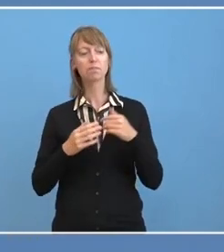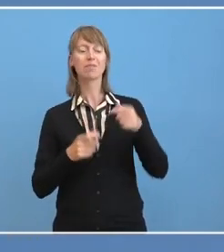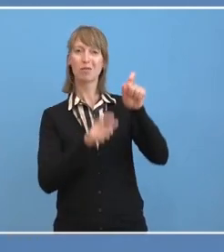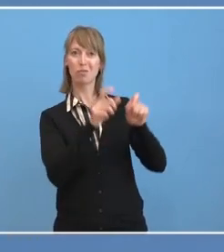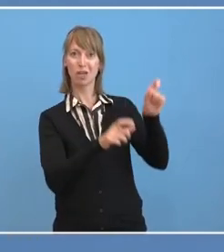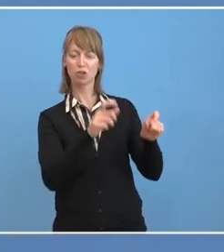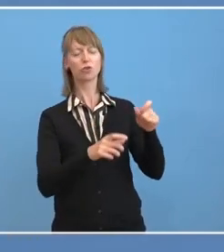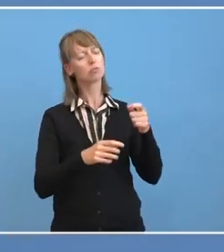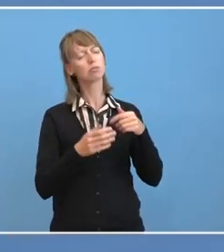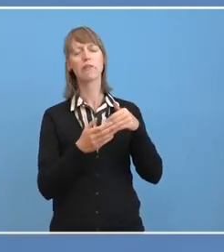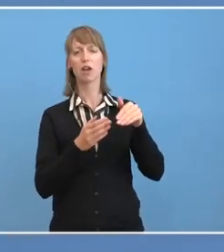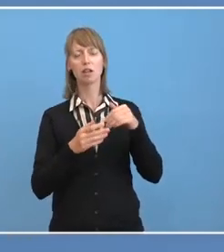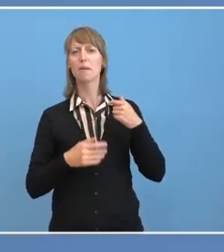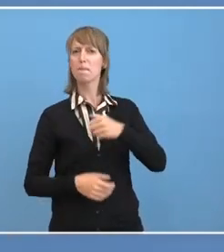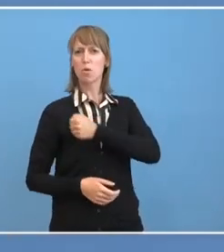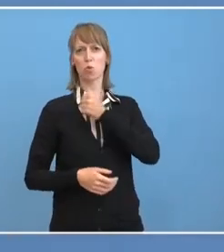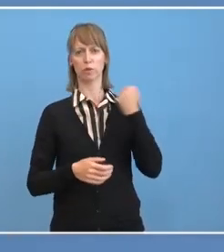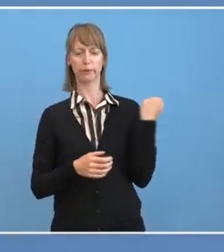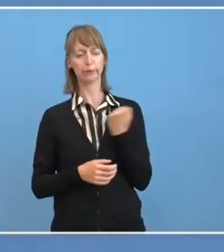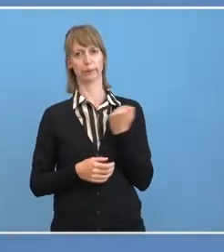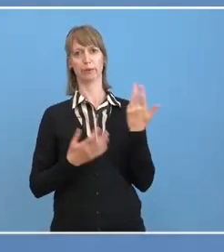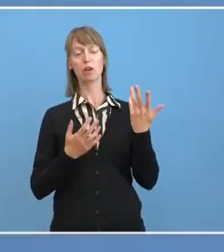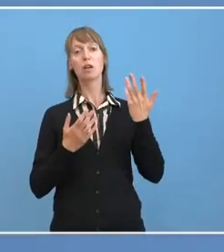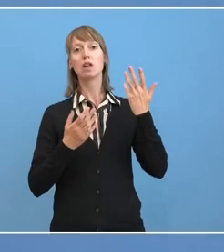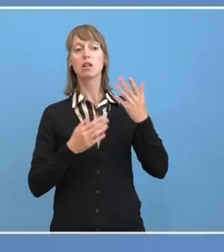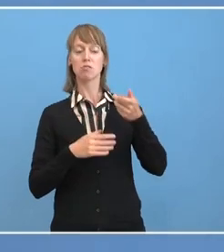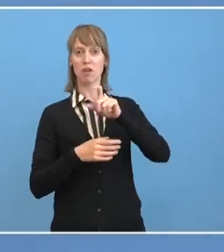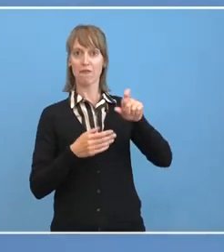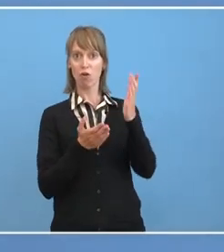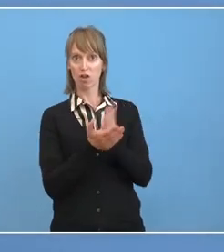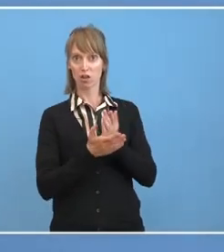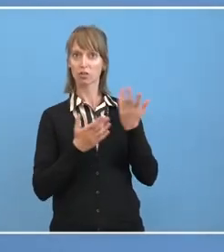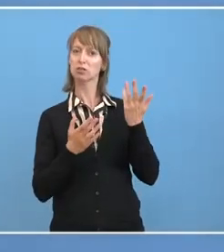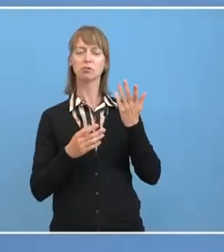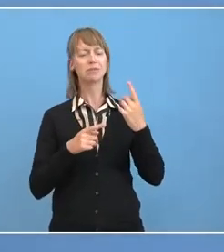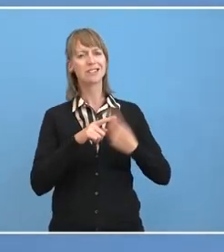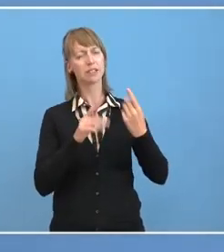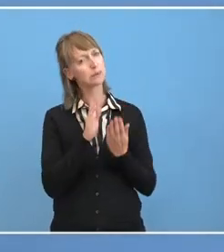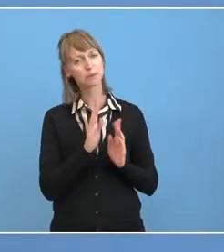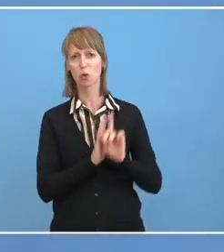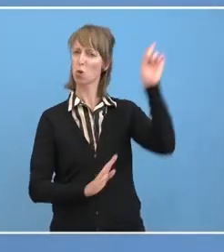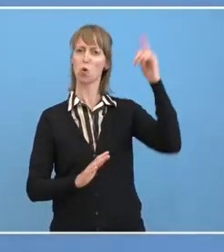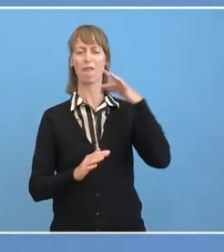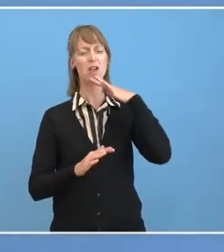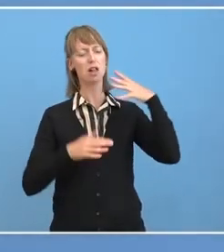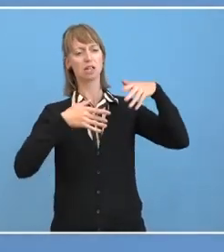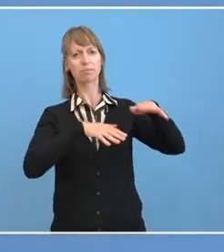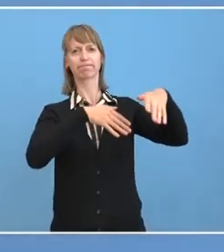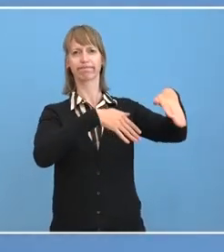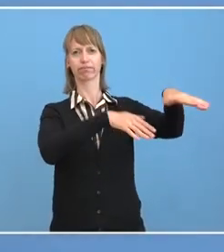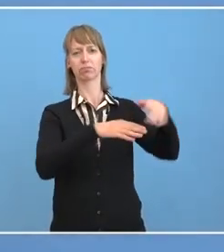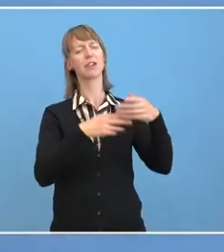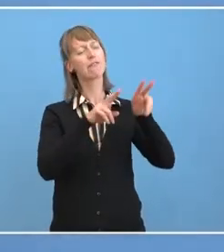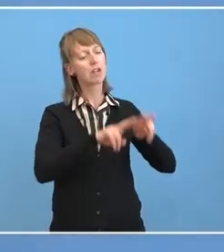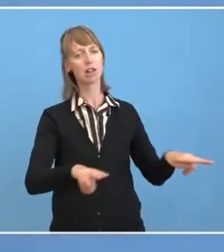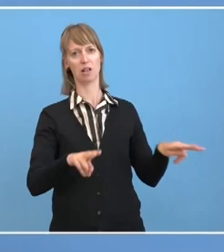sehr viel Mut und sie haben am Wochenende wieder in sehr großer Zahl ihren friedlichen Protest auf die Straße getragen. Sie müssen die Möglichkeit